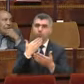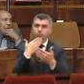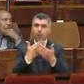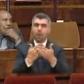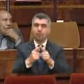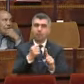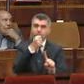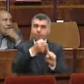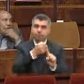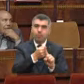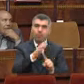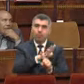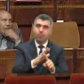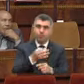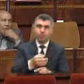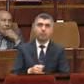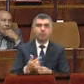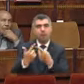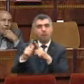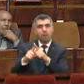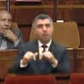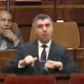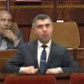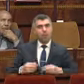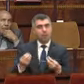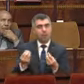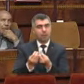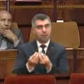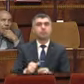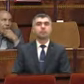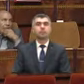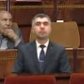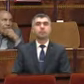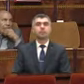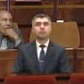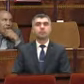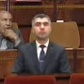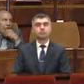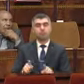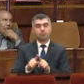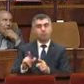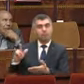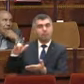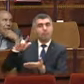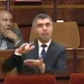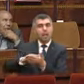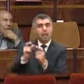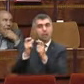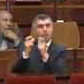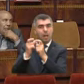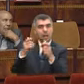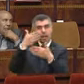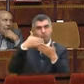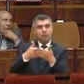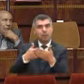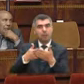اللي كتقوموا بها وايضا باقي القطاعات، ولكن هذا الشيء اللي يعني كديروا لارام في التدبير ديال هذه المساله يعني مساله اللي